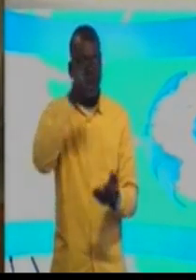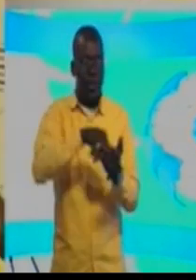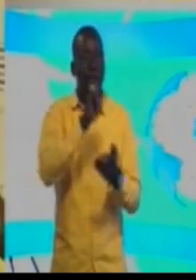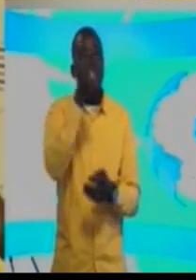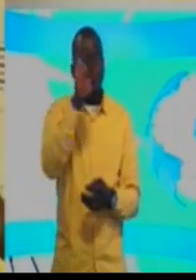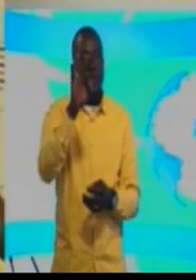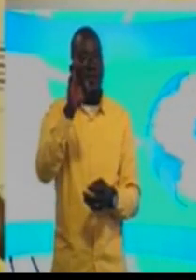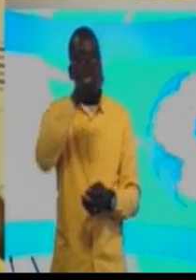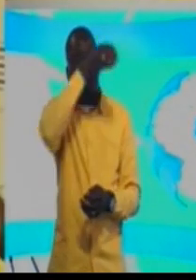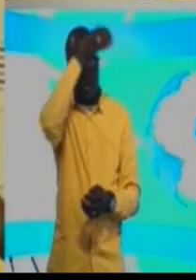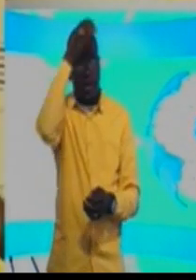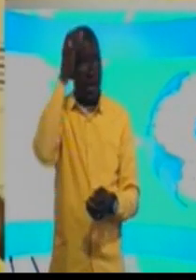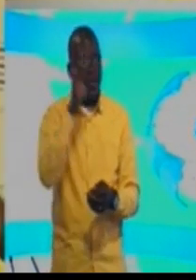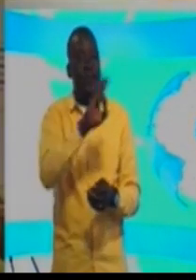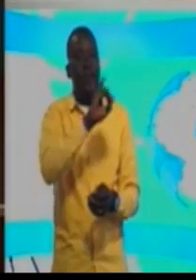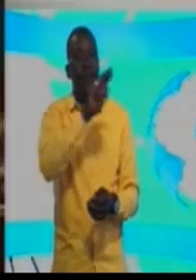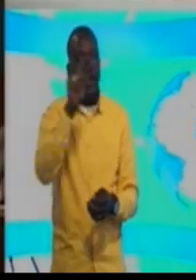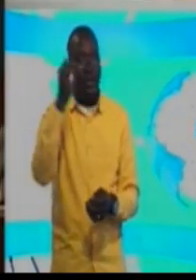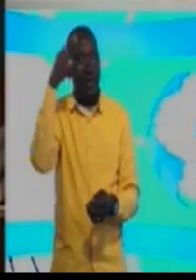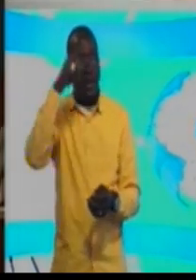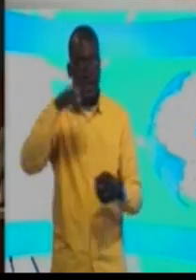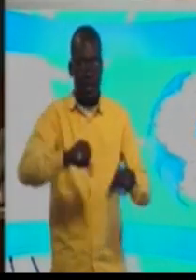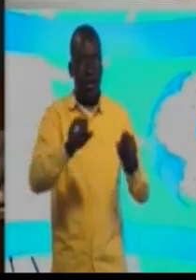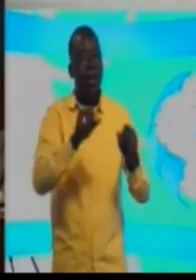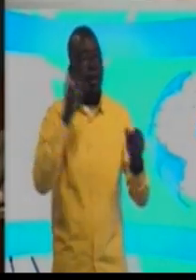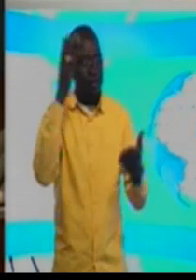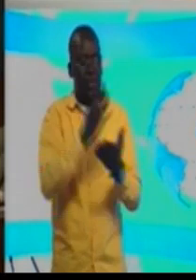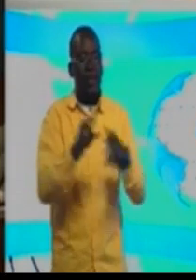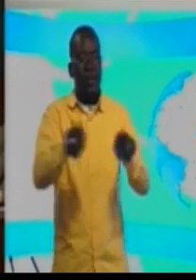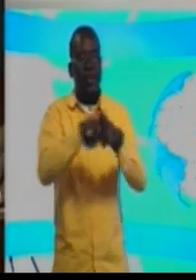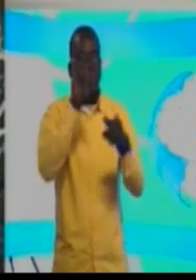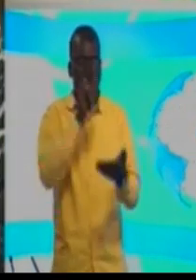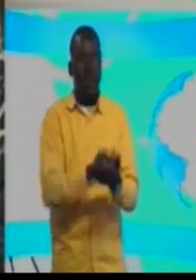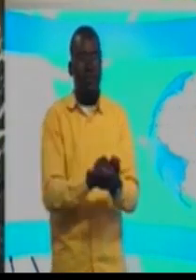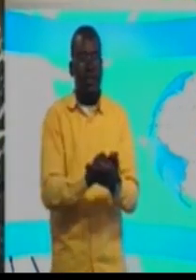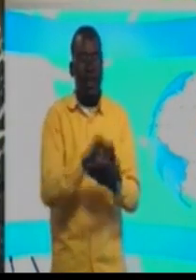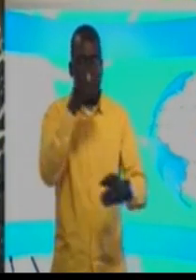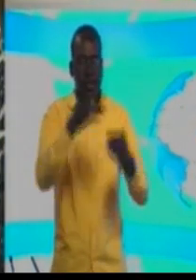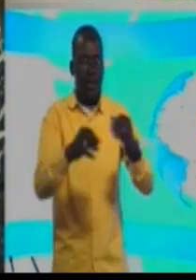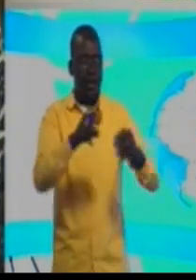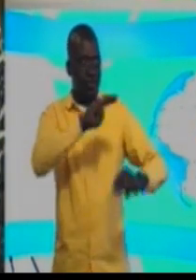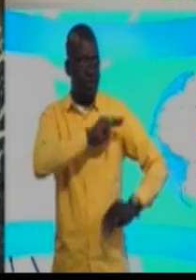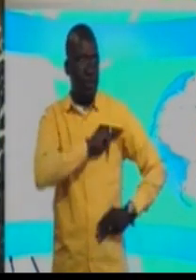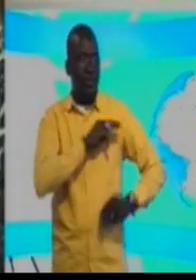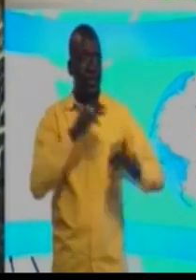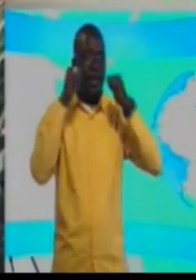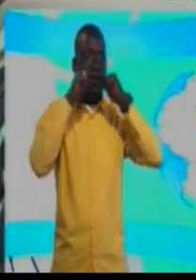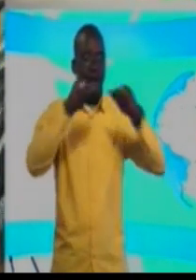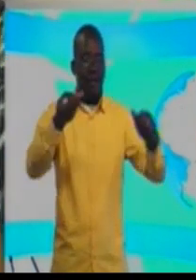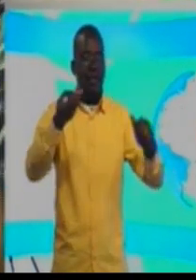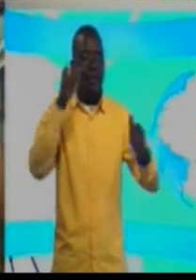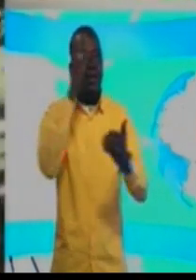l'affaire Charbonfin, dont l'instruction à la barre est en cours. Pendant ce temps, la justice militaire annonce la fin de l'instruction des